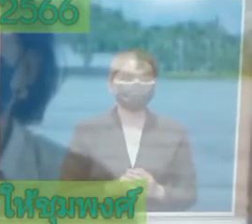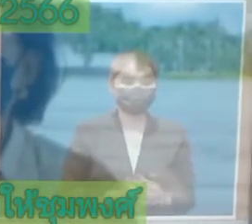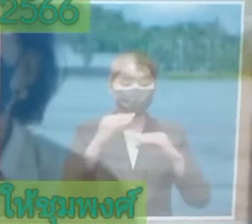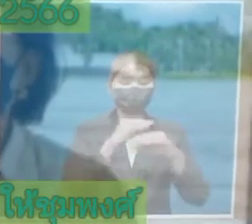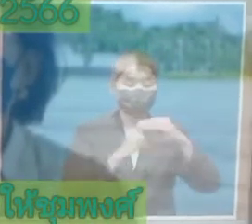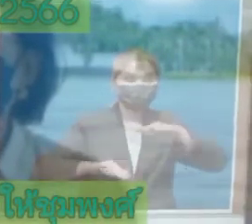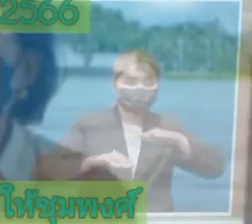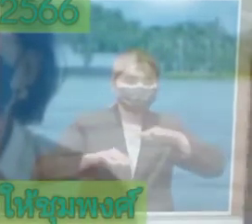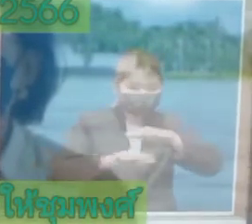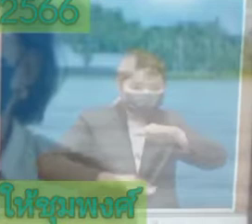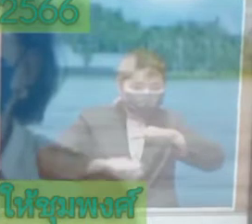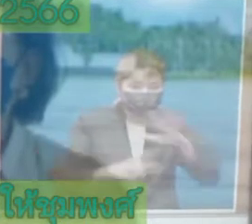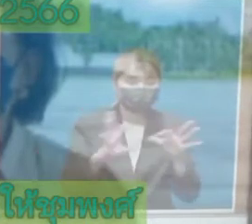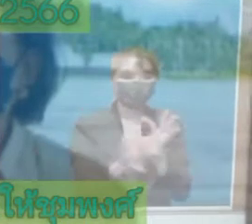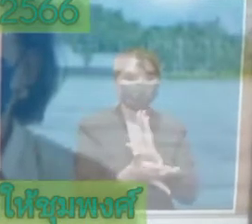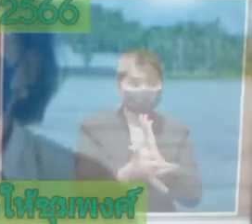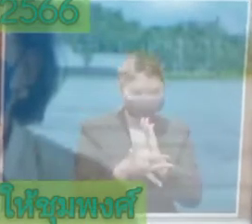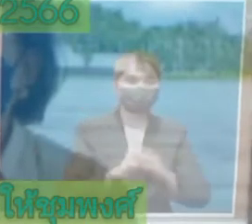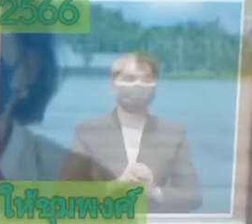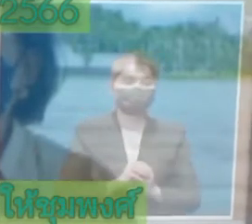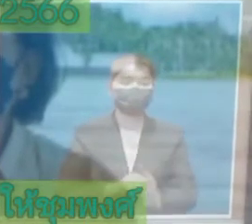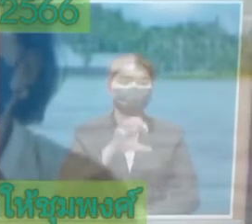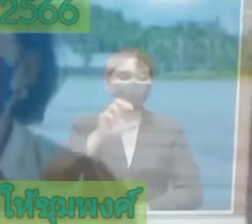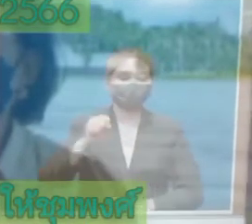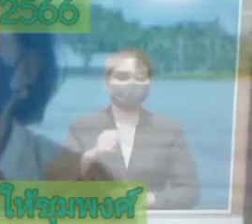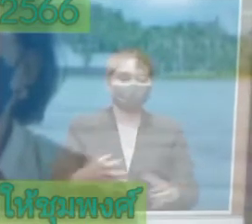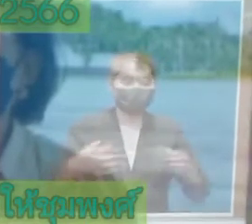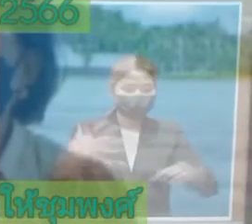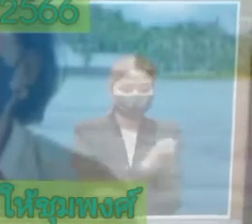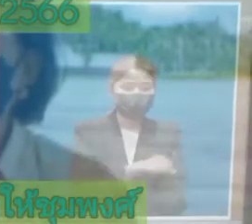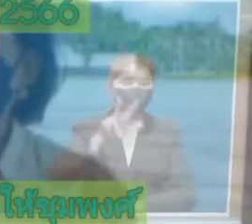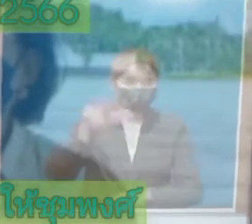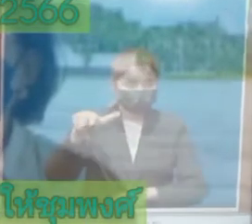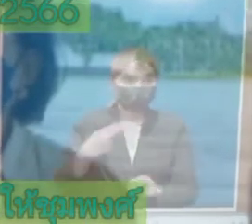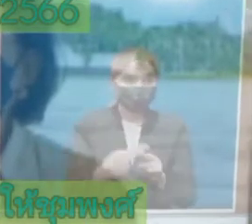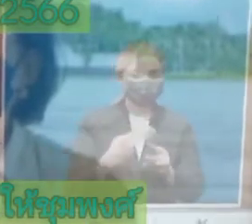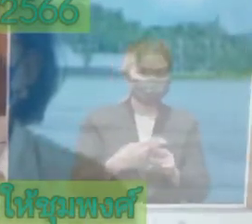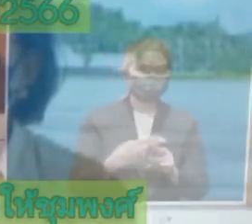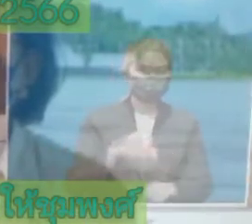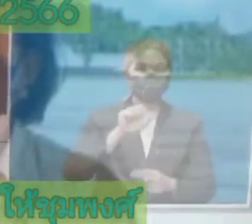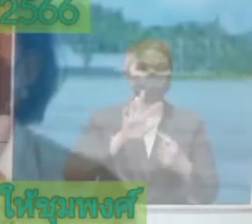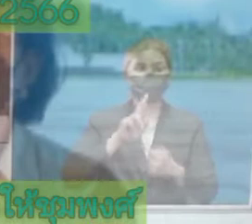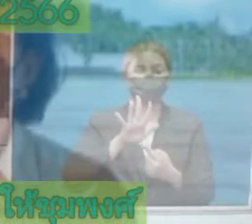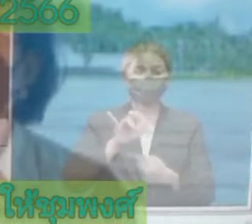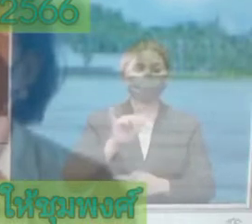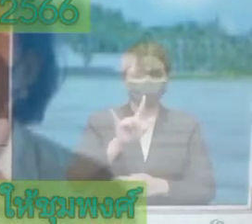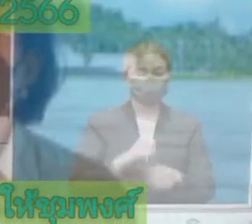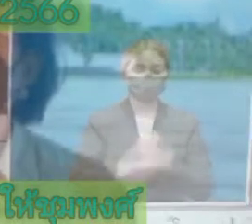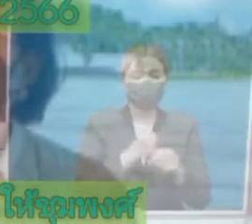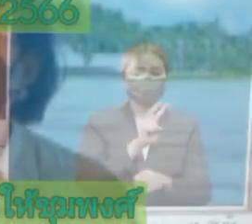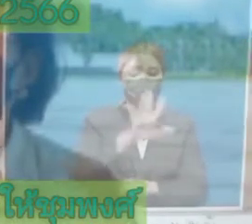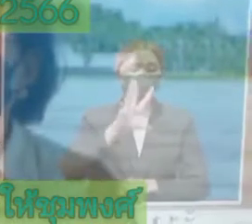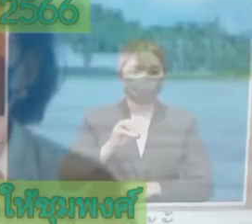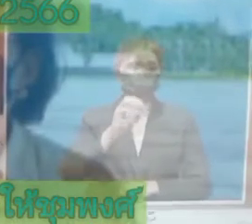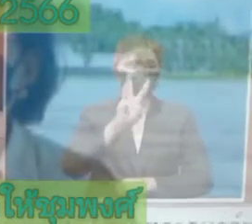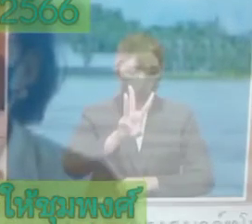างพื้นฐานด้านดิจิตอลที่เขาจะกล่าวนามนะครับสสพรรคเพื่อไทยสสสรันทิมสุวรรณที่บอกว่ารัฐบาลไม่ได้ทำอะไรเลยงบประมาณปี66ไม่ให้ความสำคัญนั้น